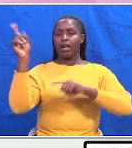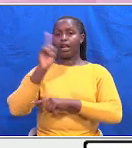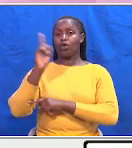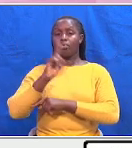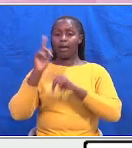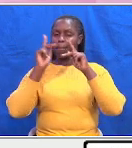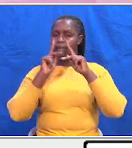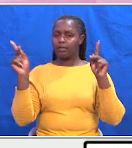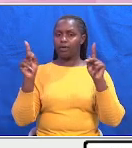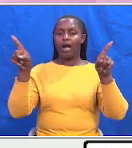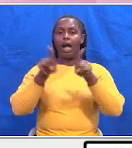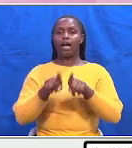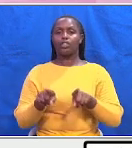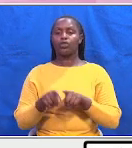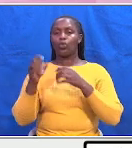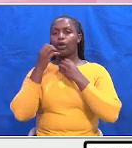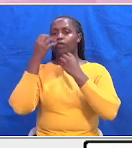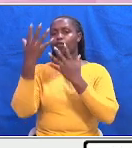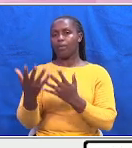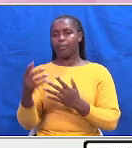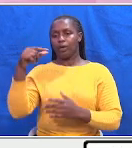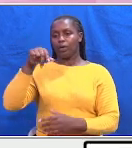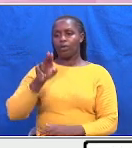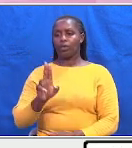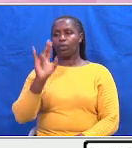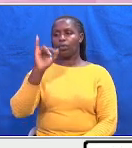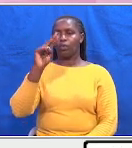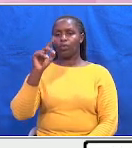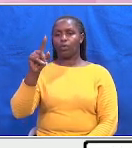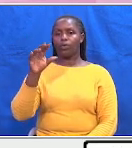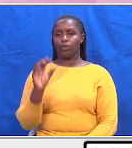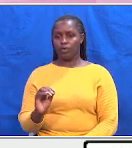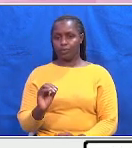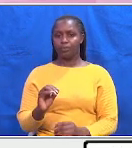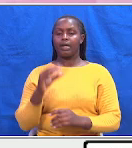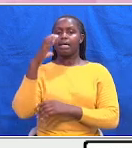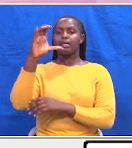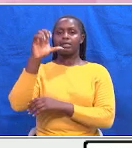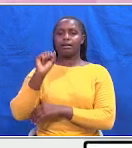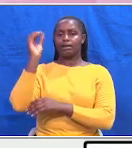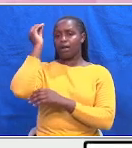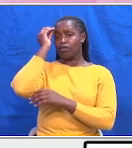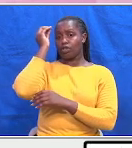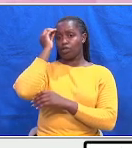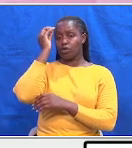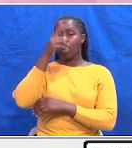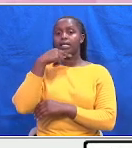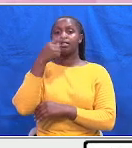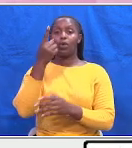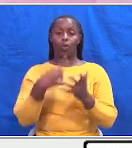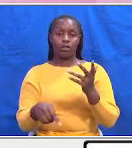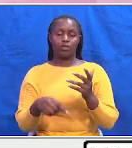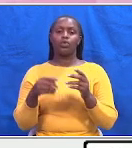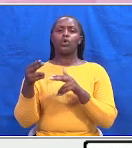kama anavyotuarifu mwanahabari wetu Kinto Wafula, waziri wa elimu Julius Migos Ogamba ameahidi kuwa mgomo